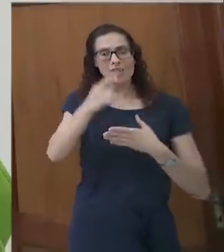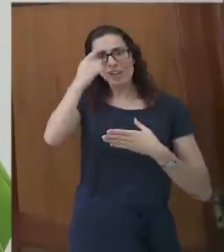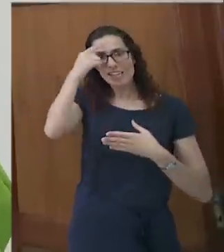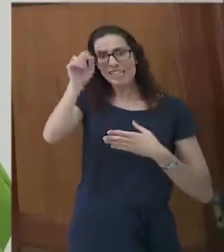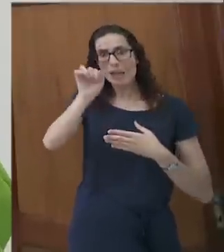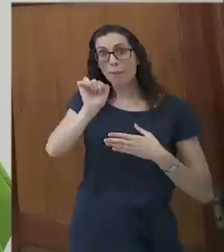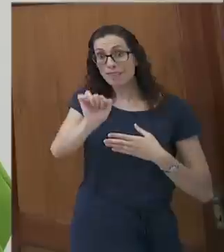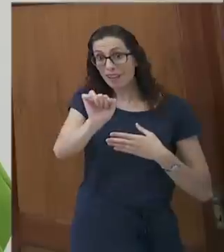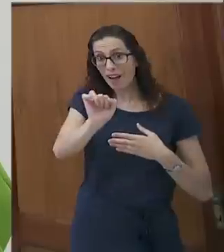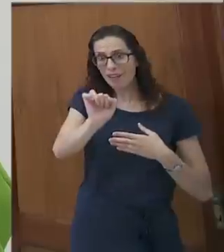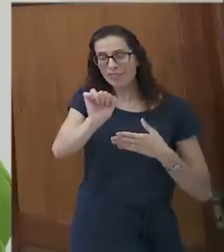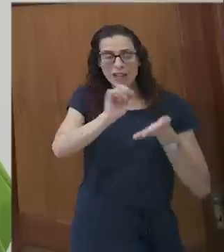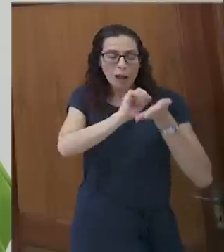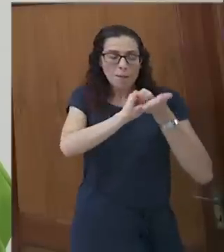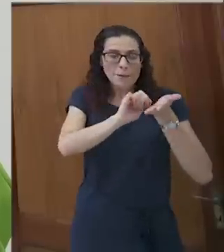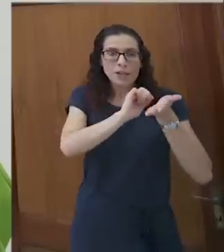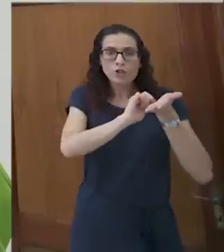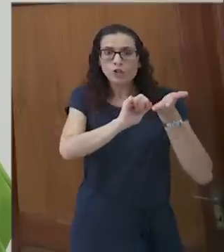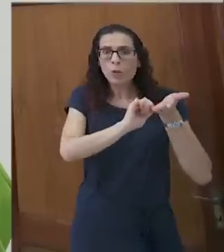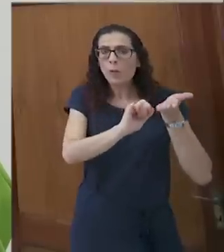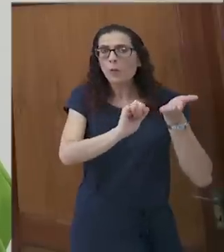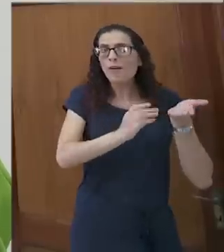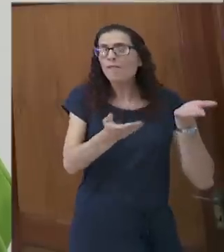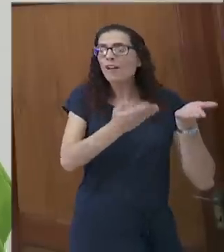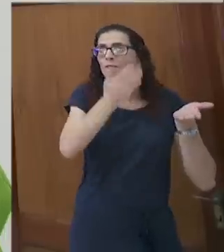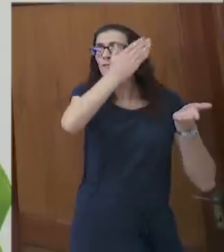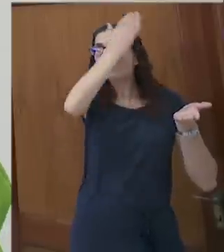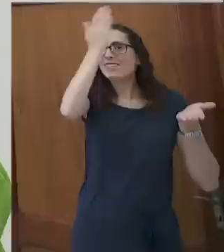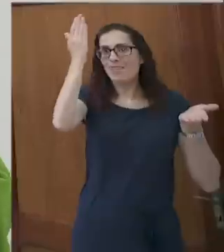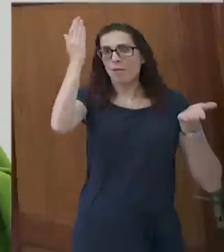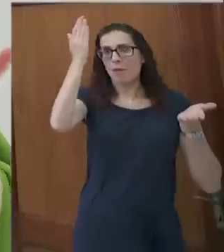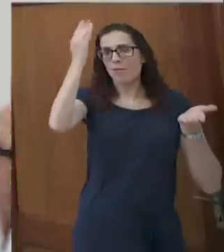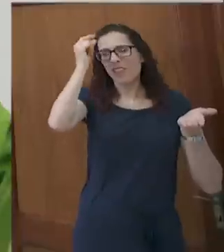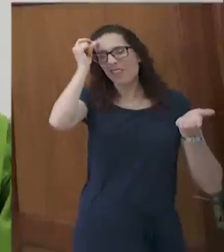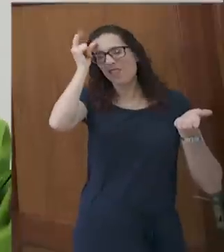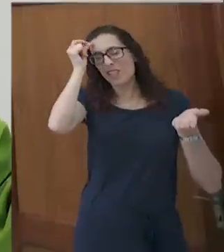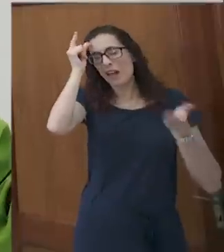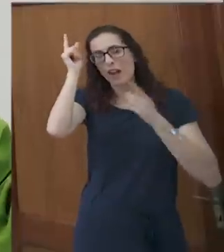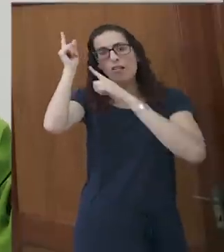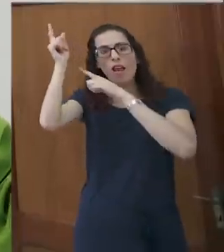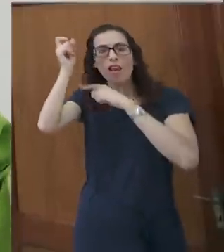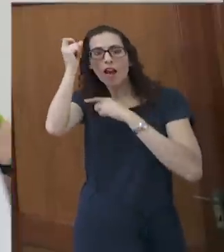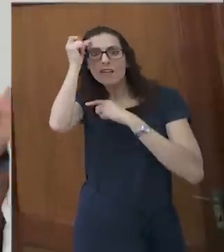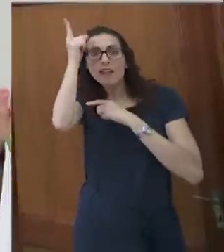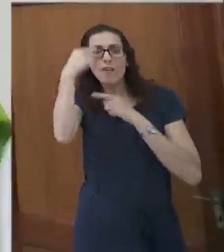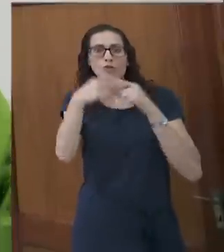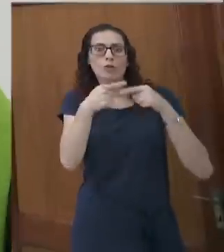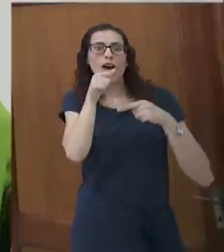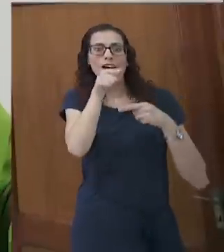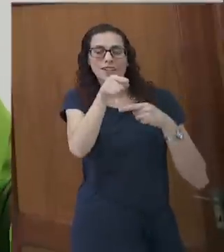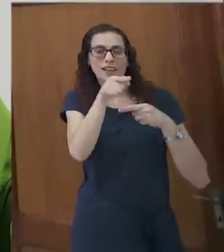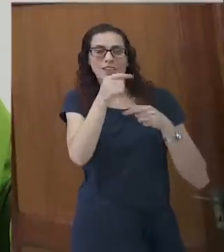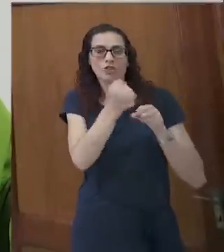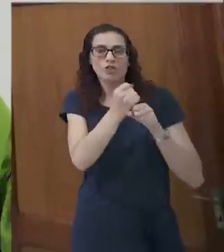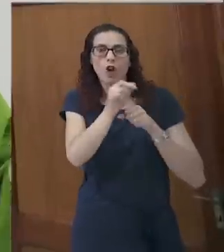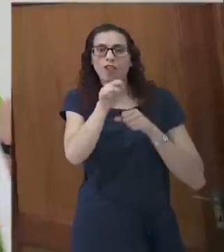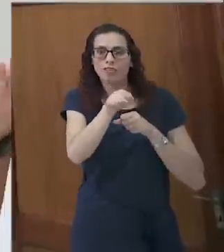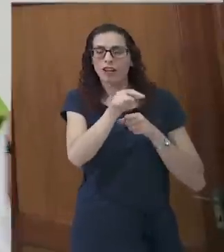ismijietkom miktuba fis-smawiet. U dan hu li jgħid lilna l-koll hawnhekk anki